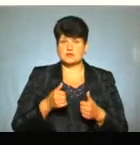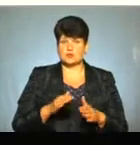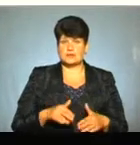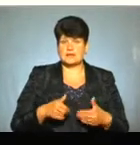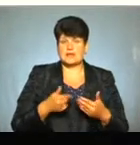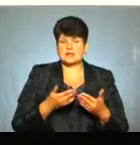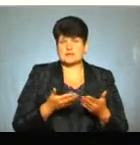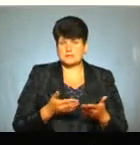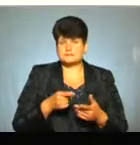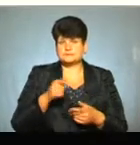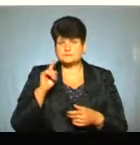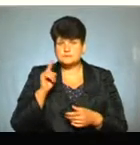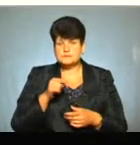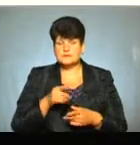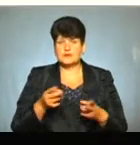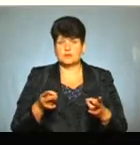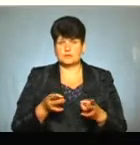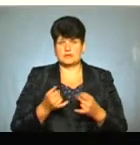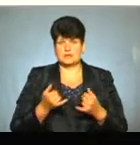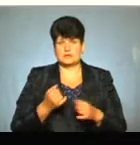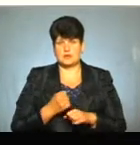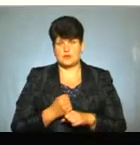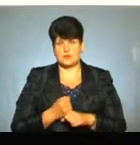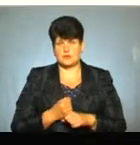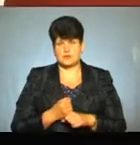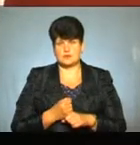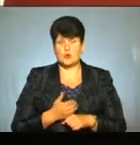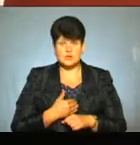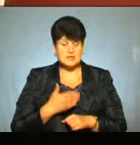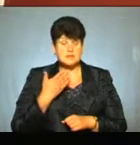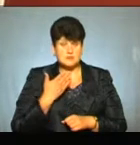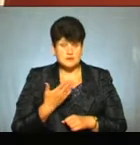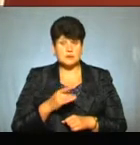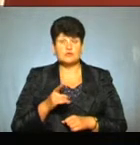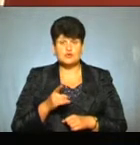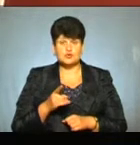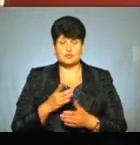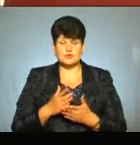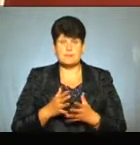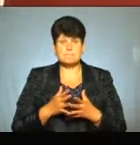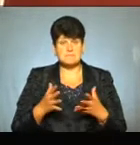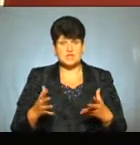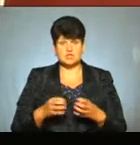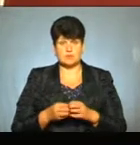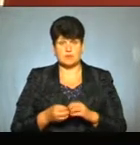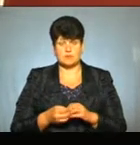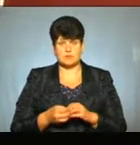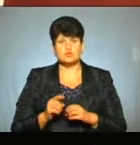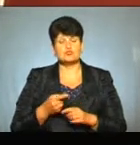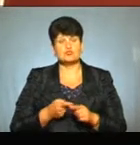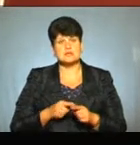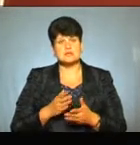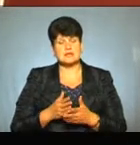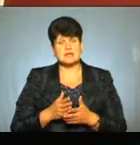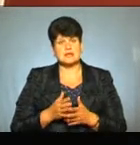надали тих знань, які необхідні для роботи. Якраз, власне, хотіла запитати, в чому найбільша проблема, через що це